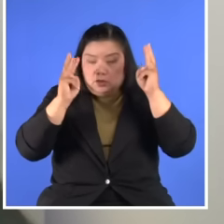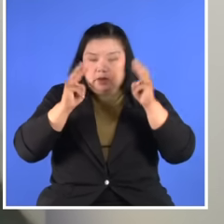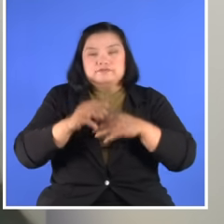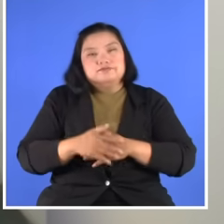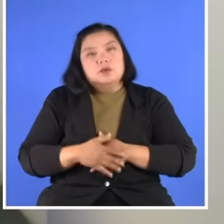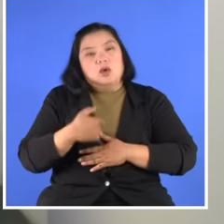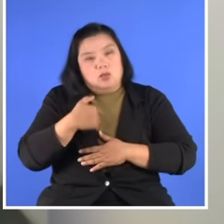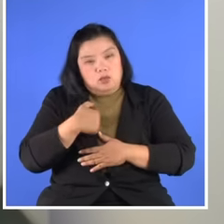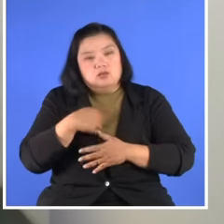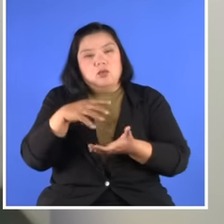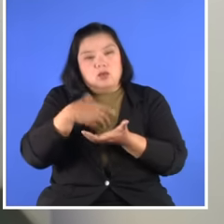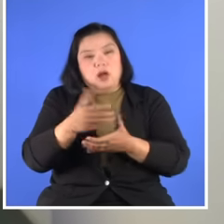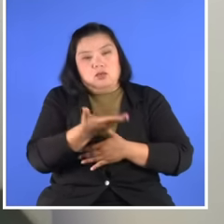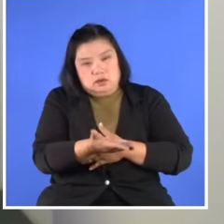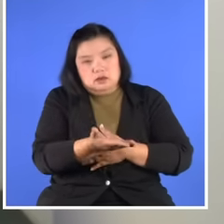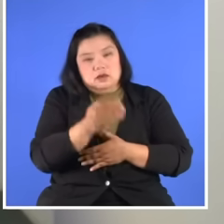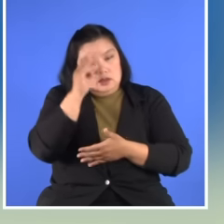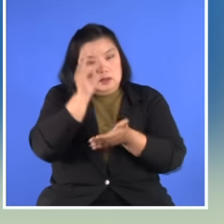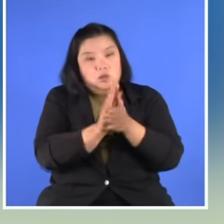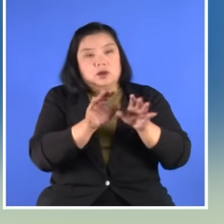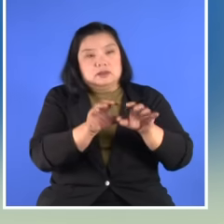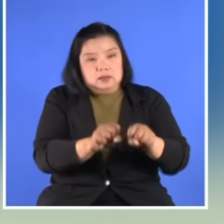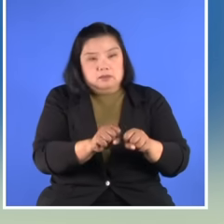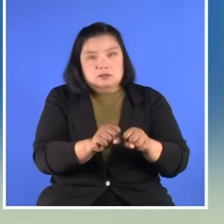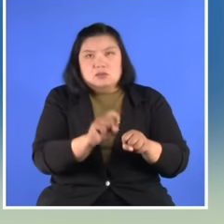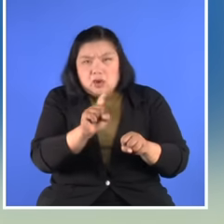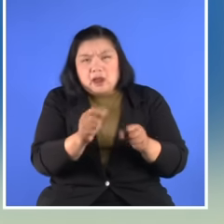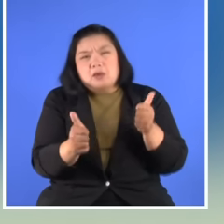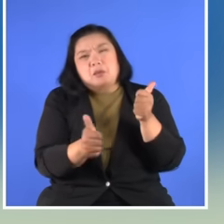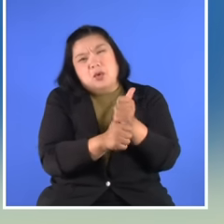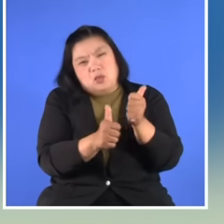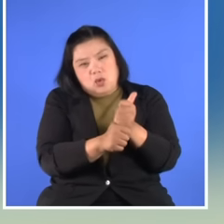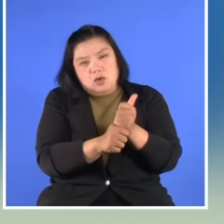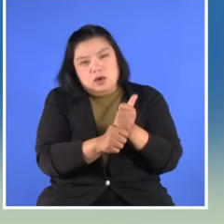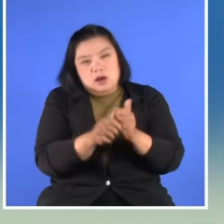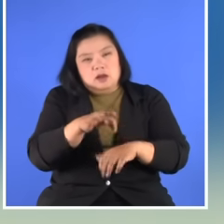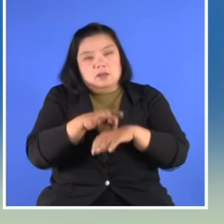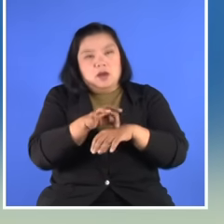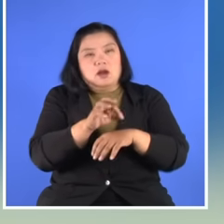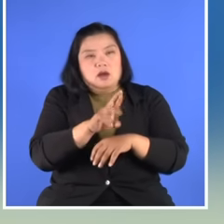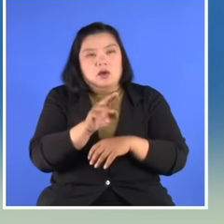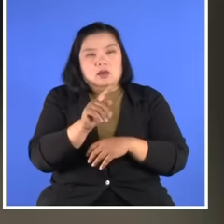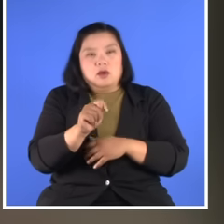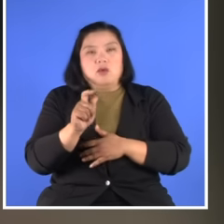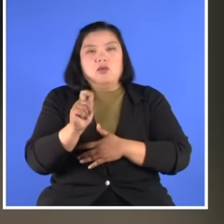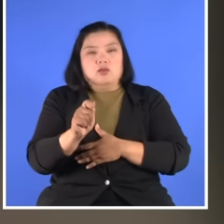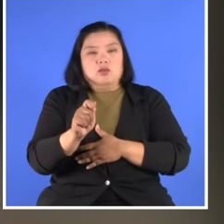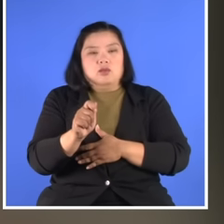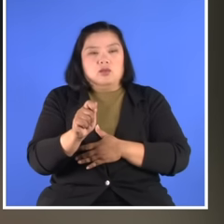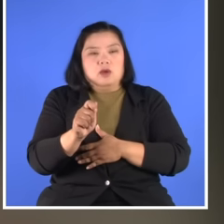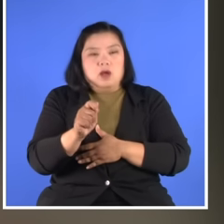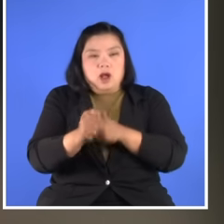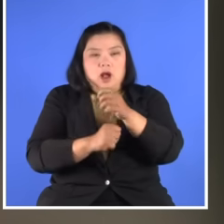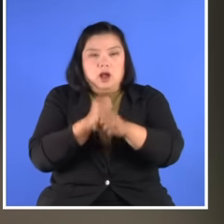ไปจับตำรวจนายนี้เป็นผู้ใต้บังคับบัญชาคือรอยตำรวจตรีสุสุทธิรัตน์อัมพเศวตอายุ